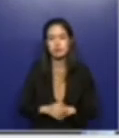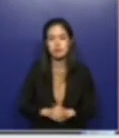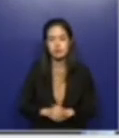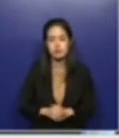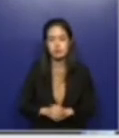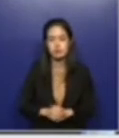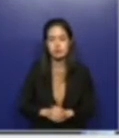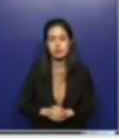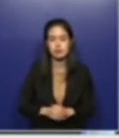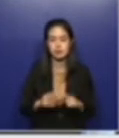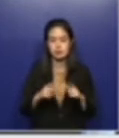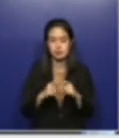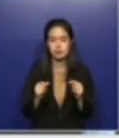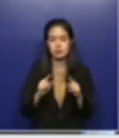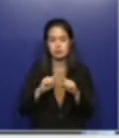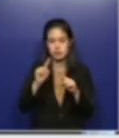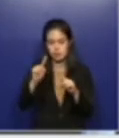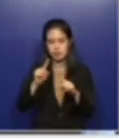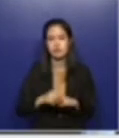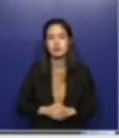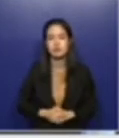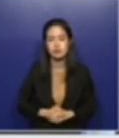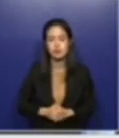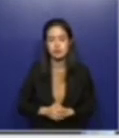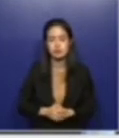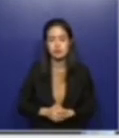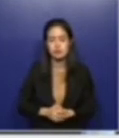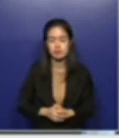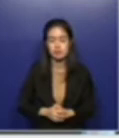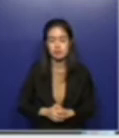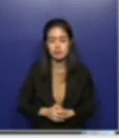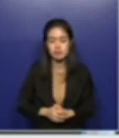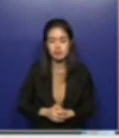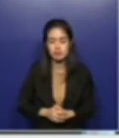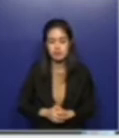พเรื่องแรกสุดเลยครับเรื่องแรกสุดเลย